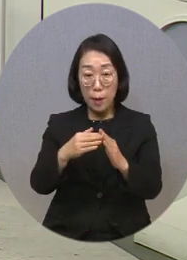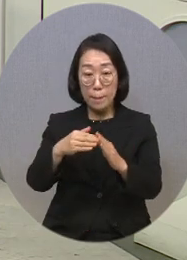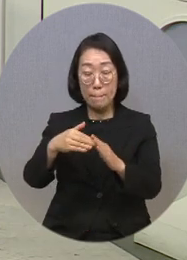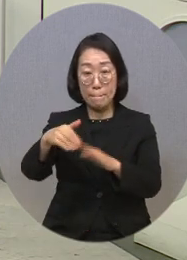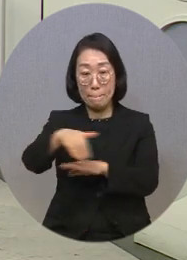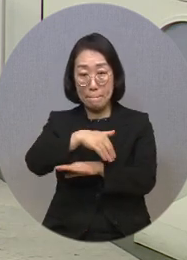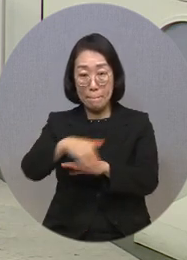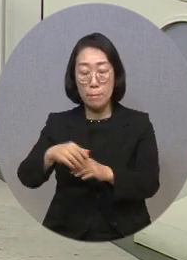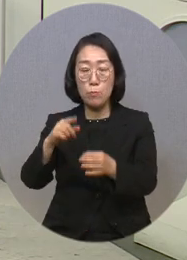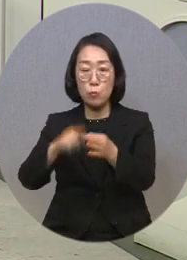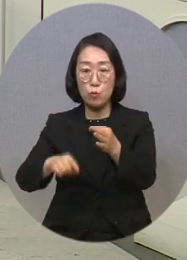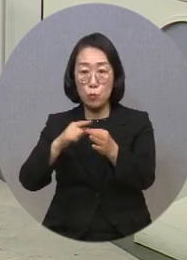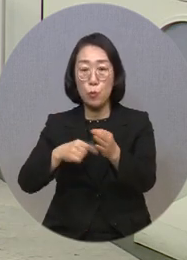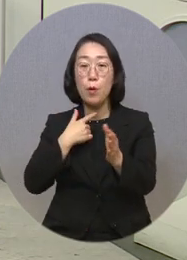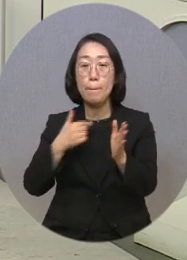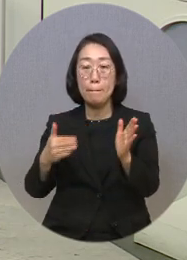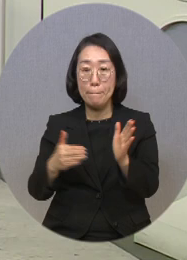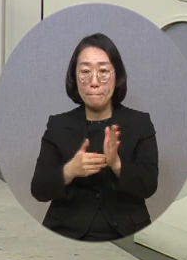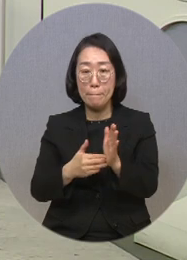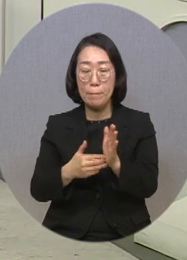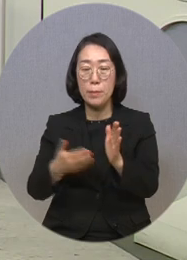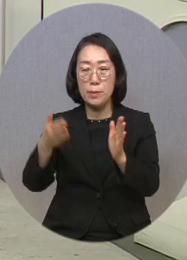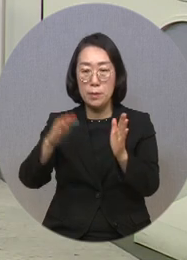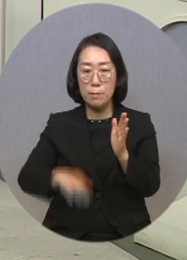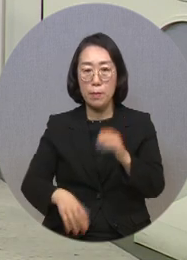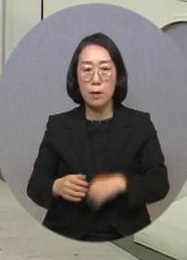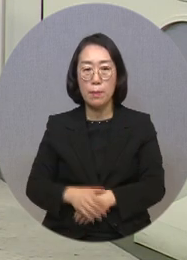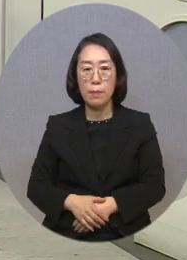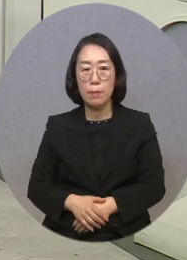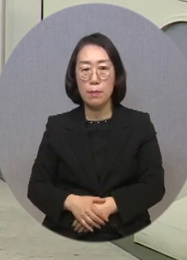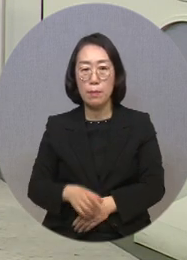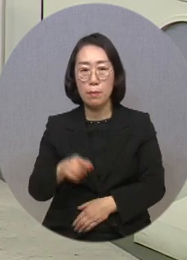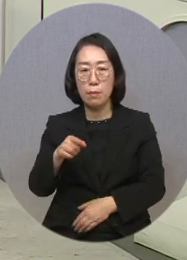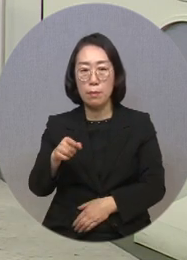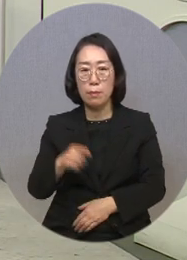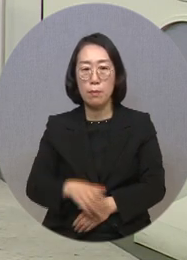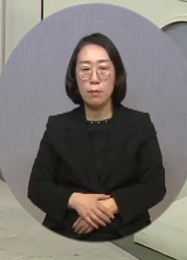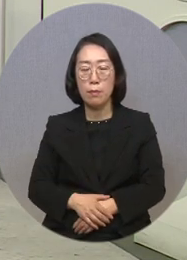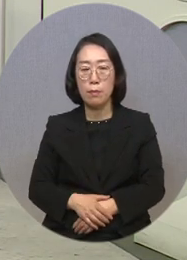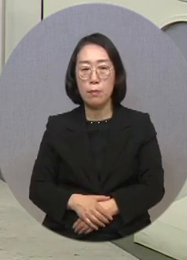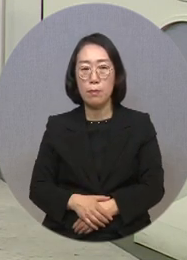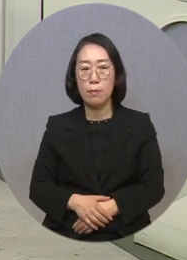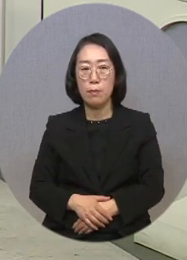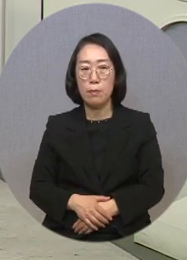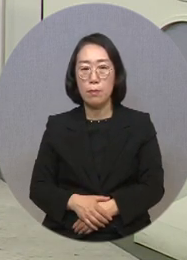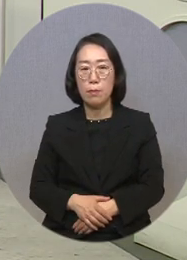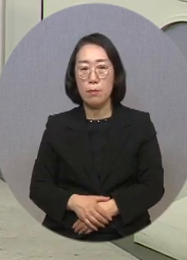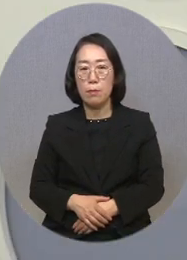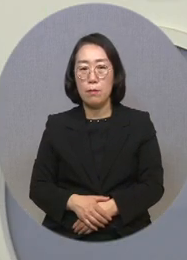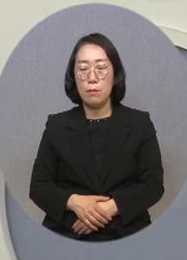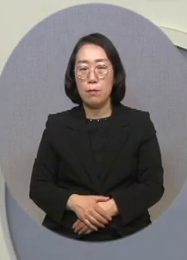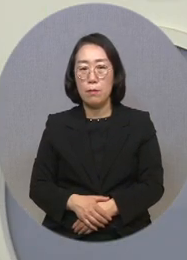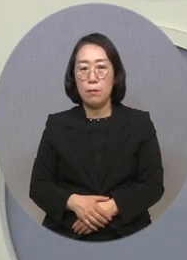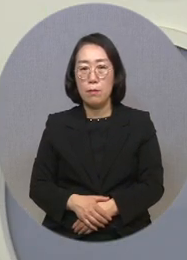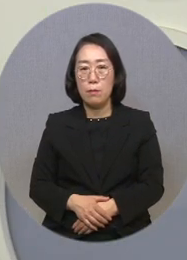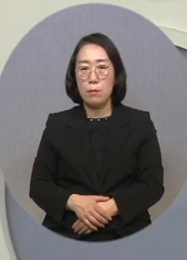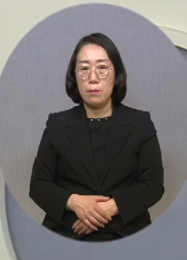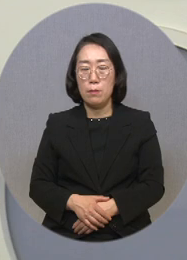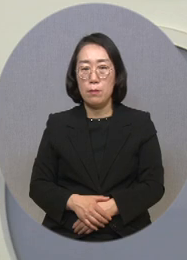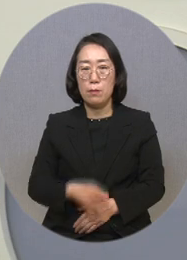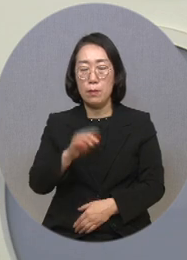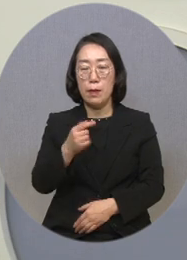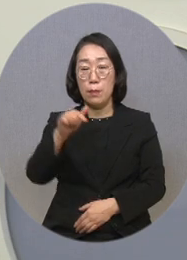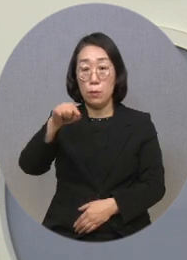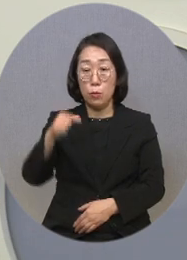했지만 네. 응? 다 그 성현들의 탄생 그것을 굉장히 기렸는데 물론 우리